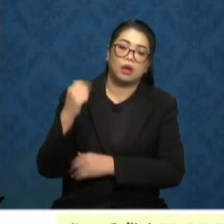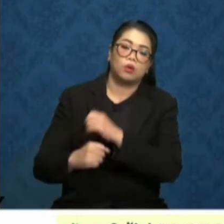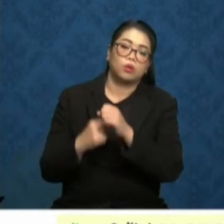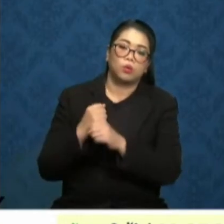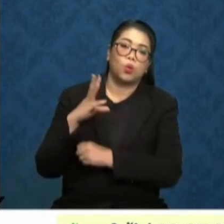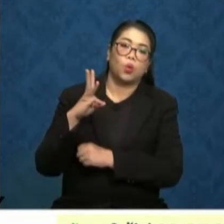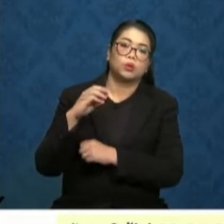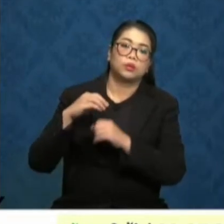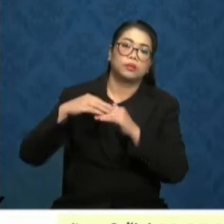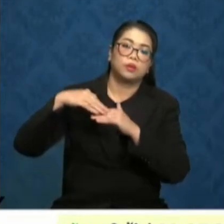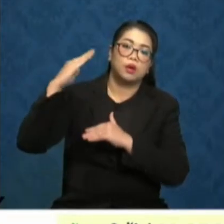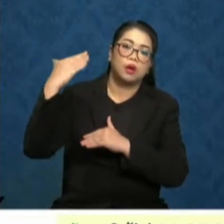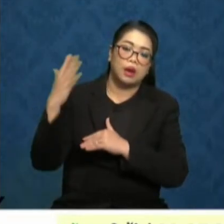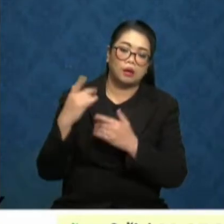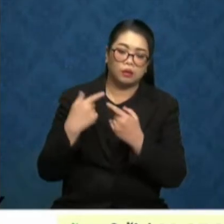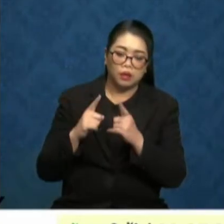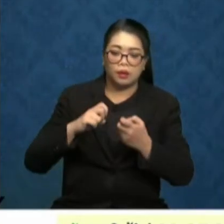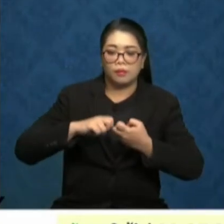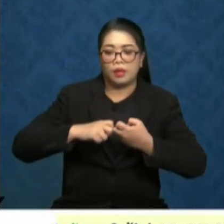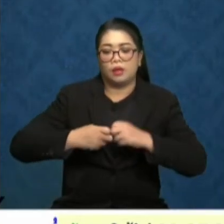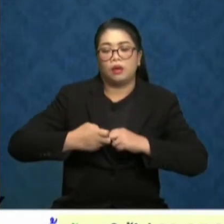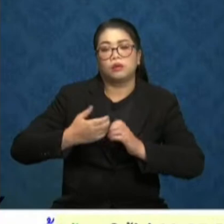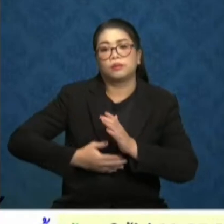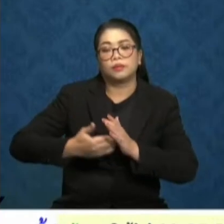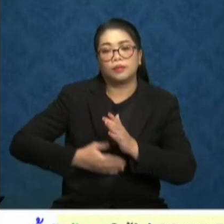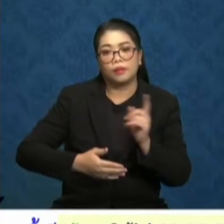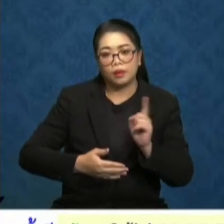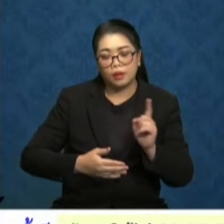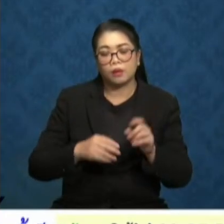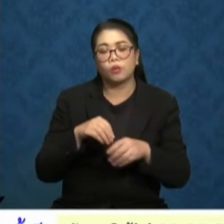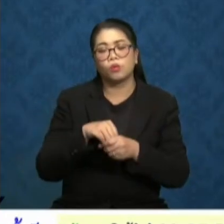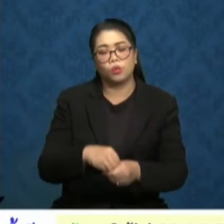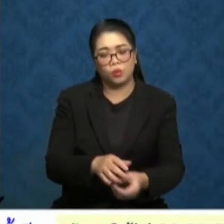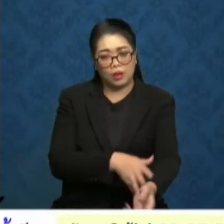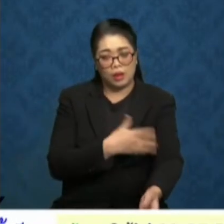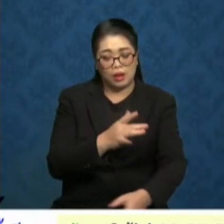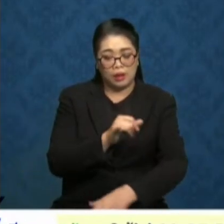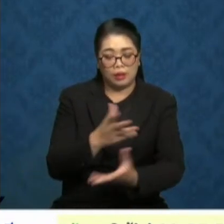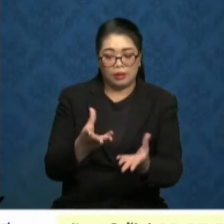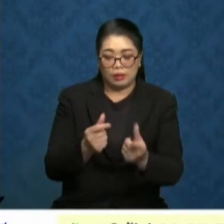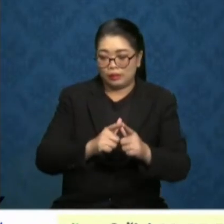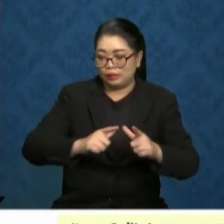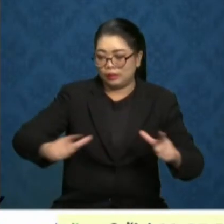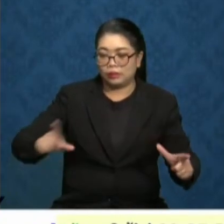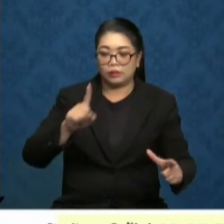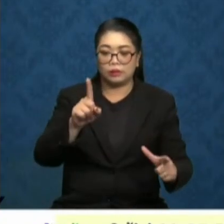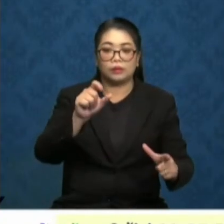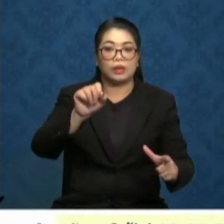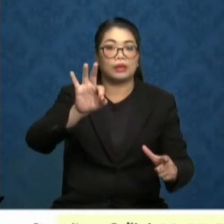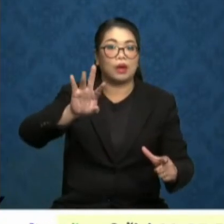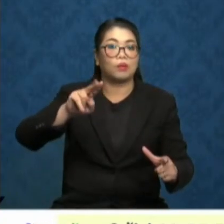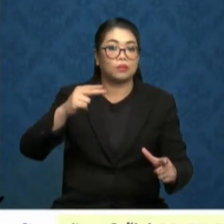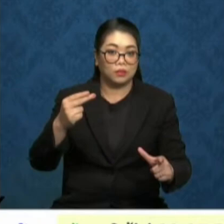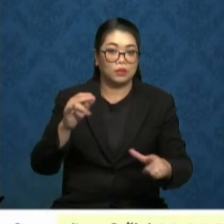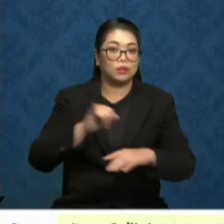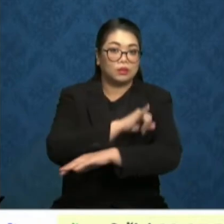วแต่ว่ามนมปัหาอย่ี้ครั ท่ประทานครับในพื้นที่ 1,90,000 กระไร่เนี่ยเดิมเป็นปัห